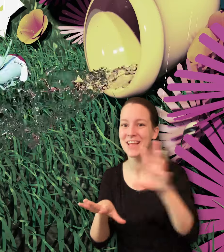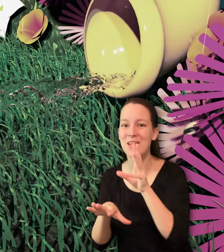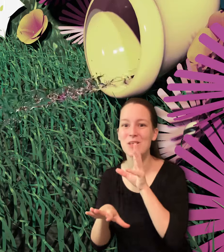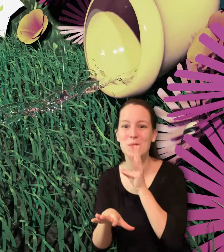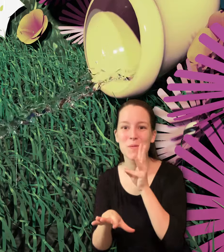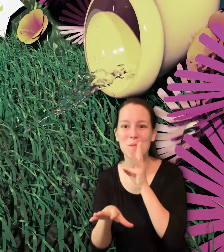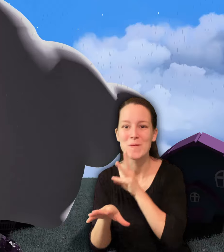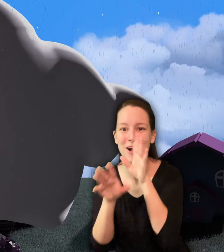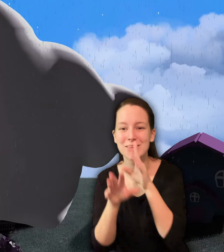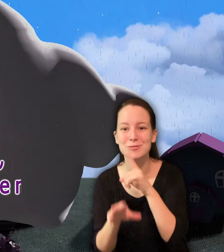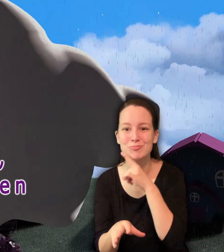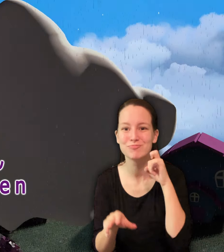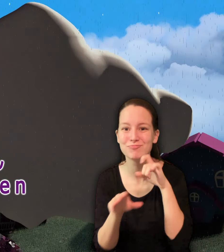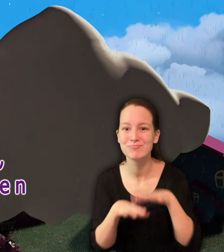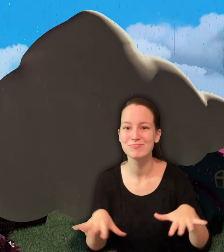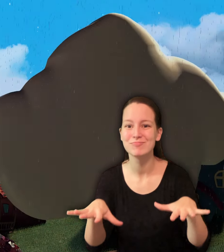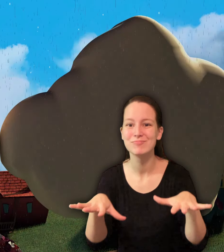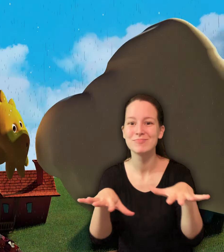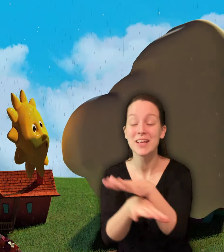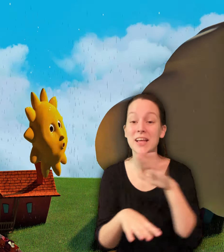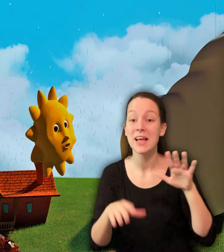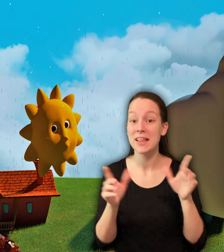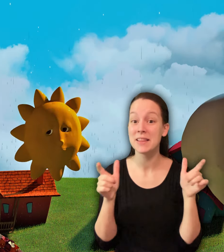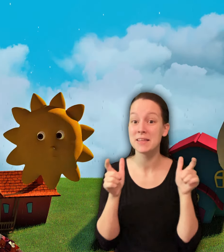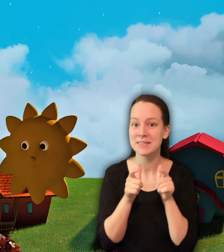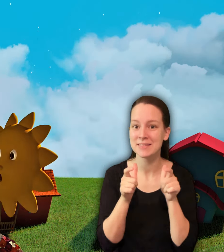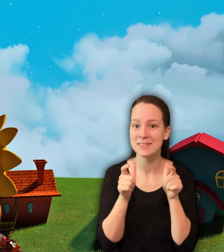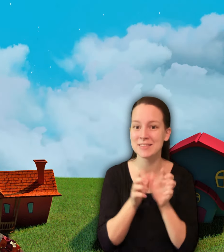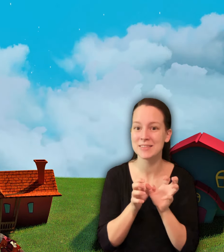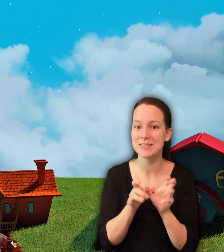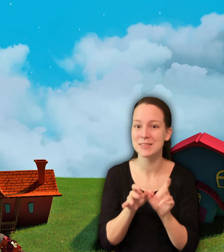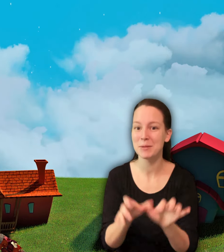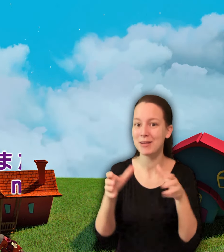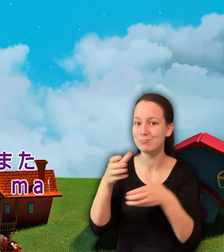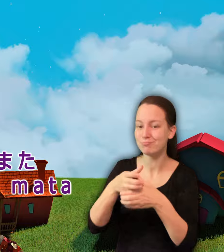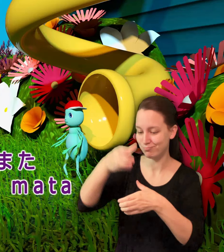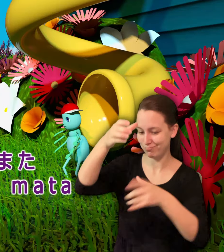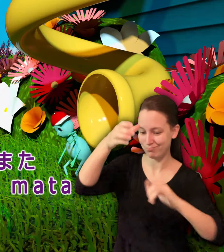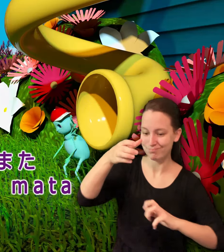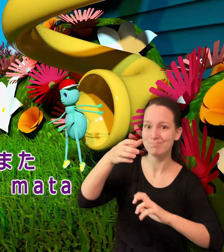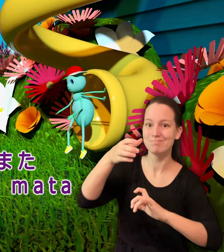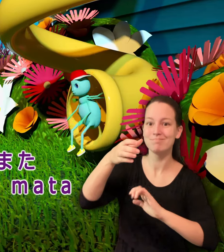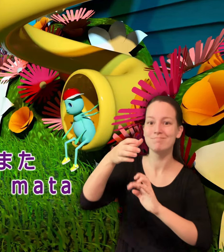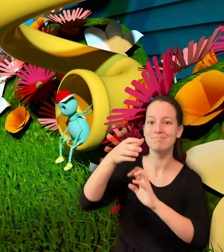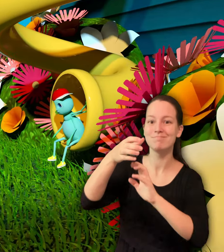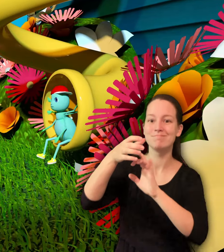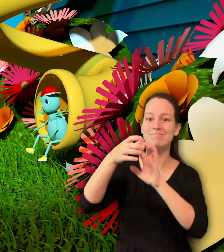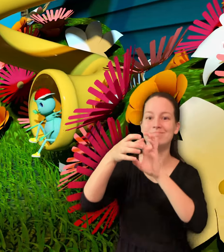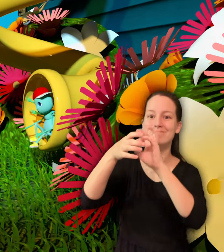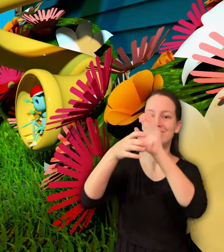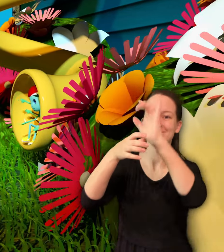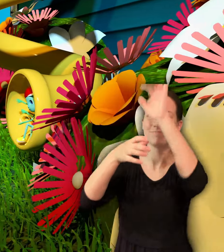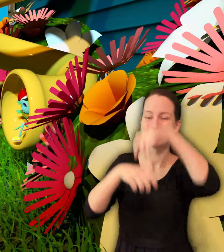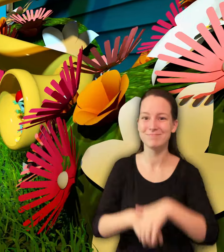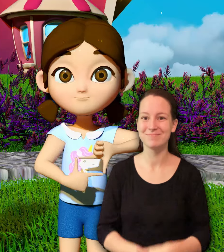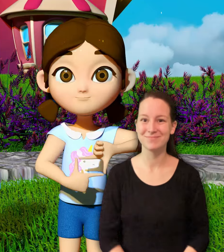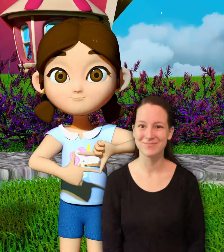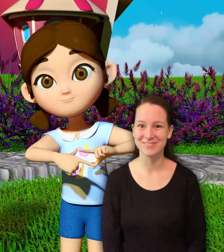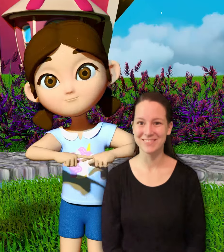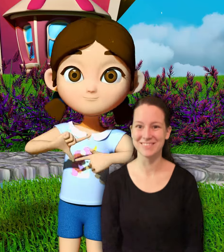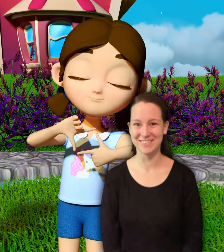た様てんてん雨かきちび雲ちゃんはまた登ってい